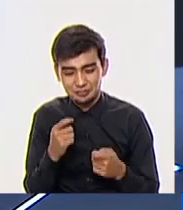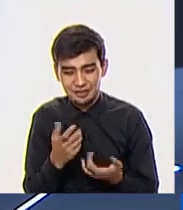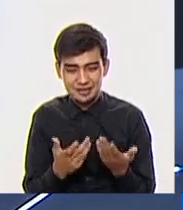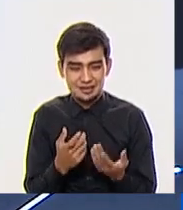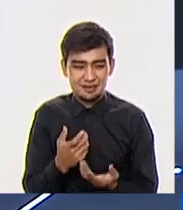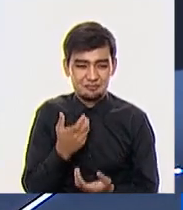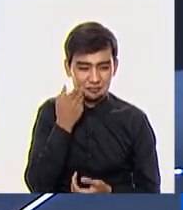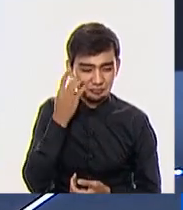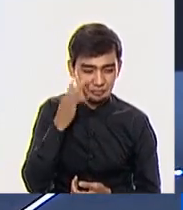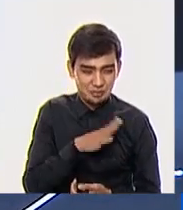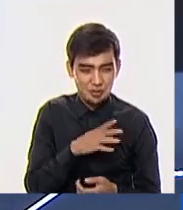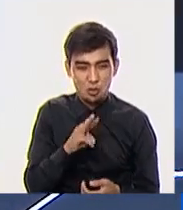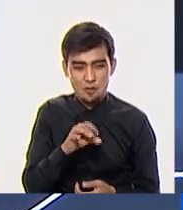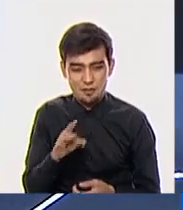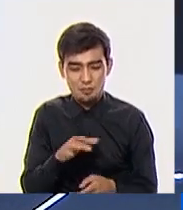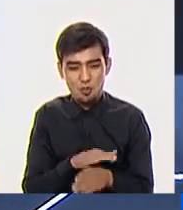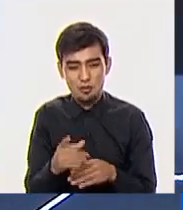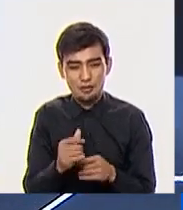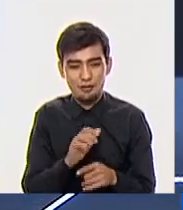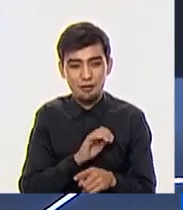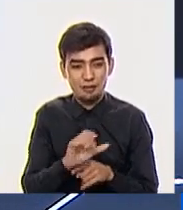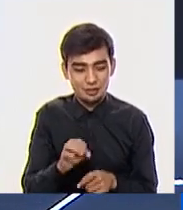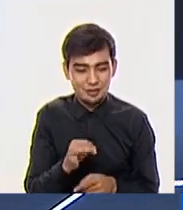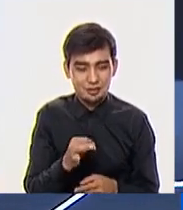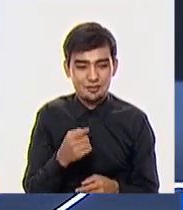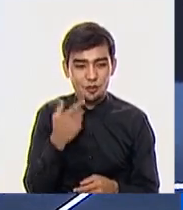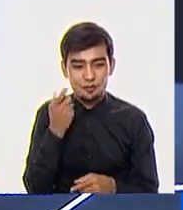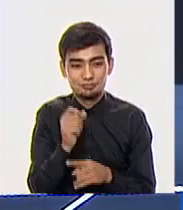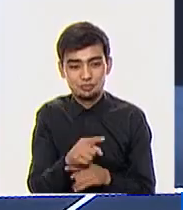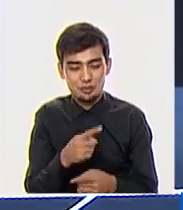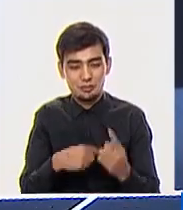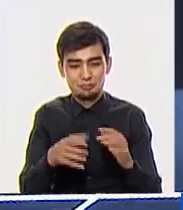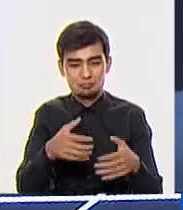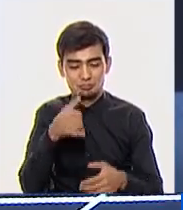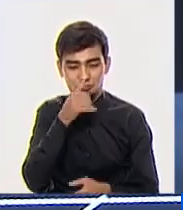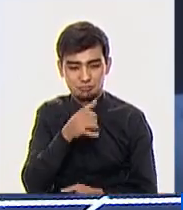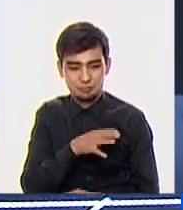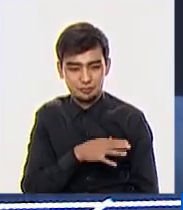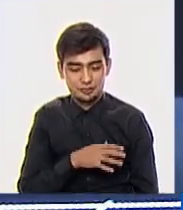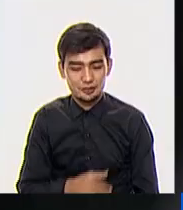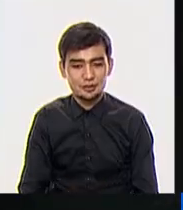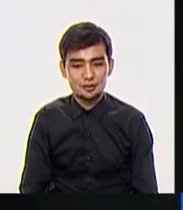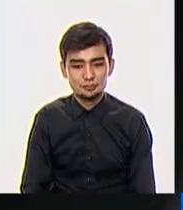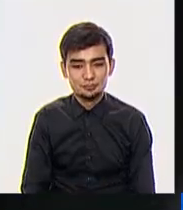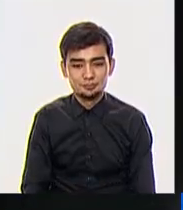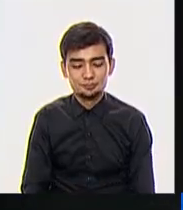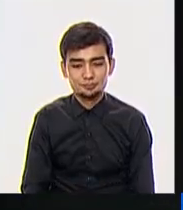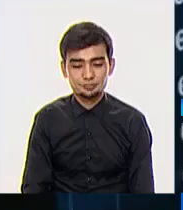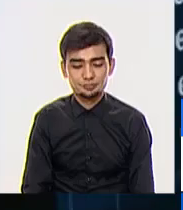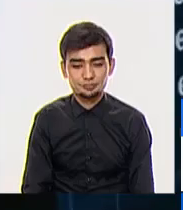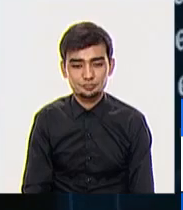кезінде тауардың толық құнын жіберіп қойып, кейін тапсырыс берген затын ала алмай қалатынын айтты.